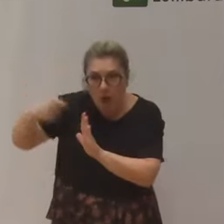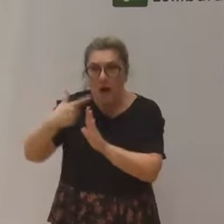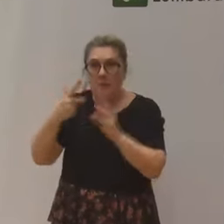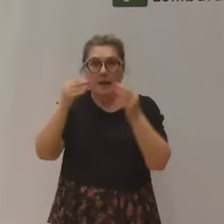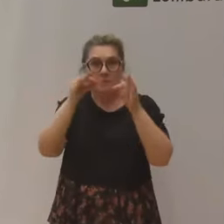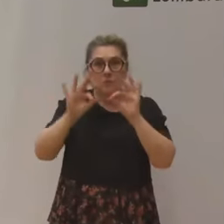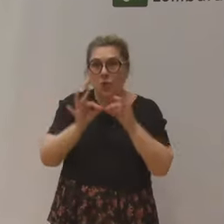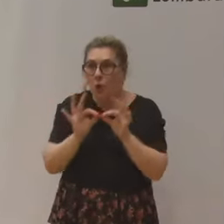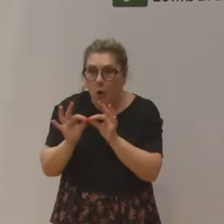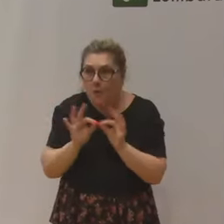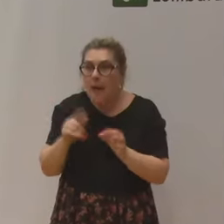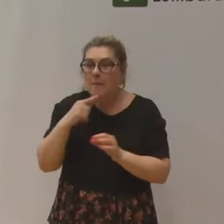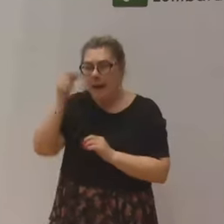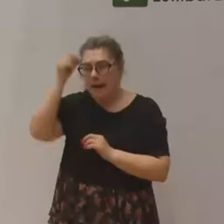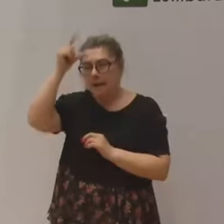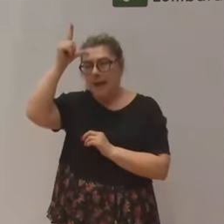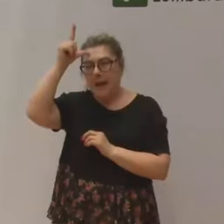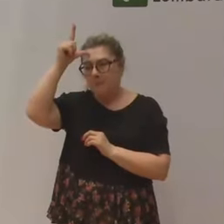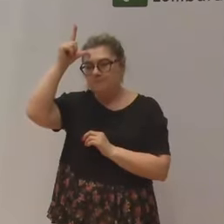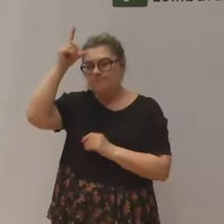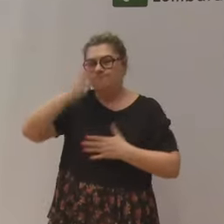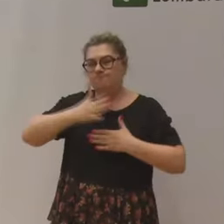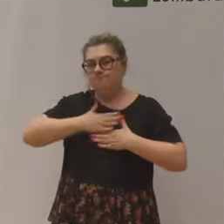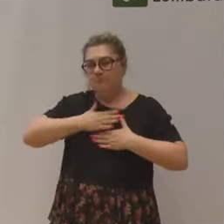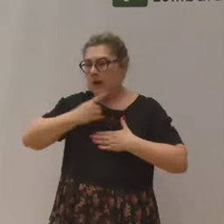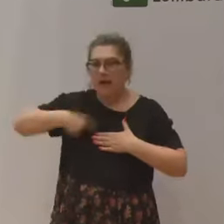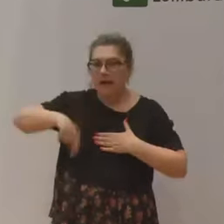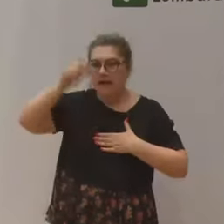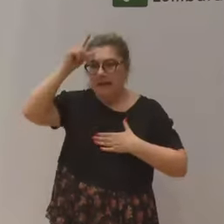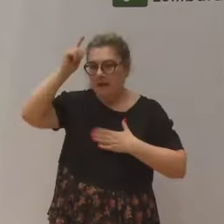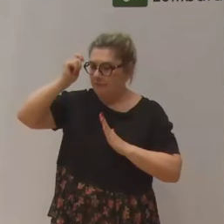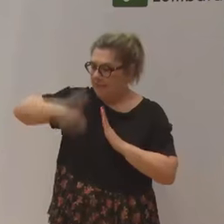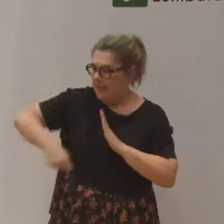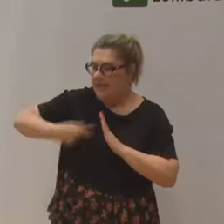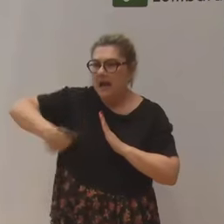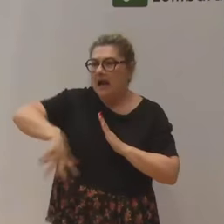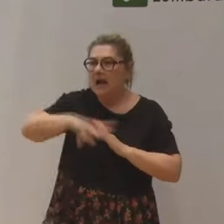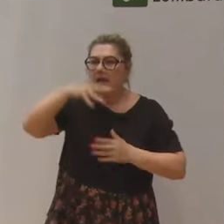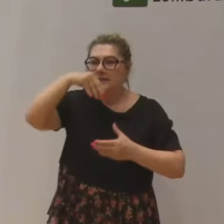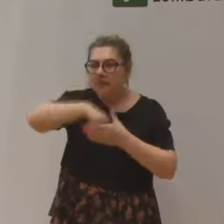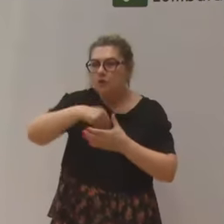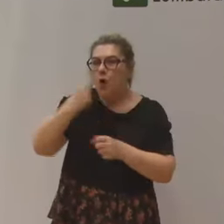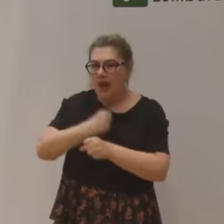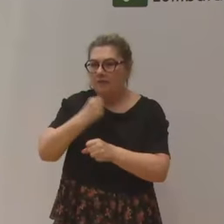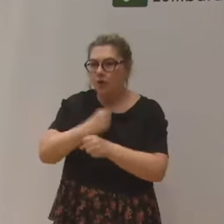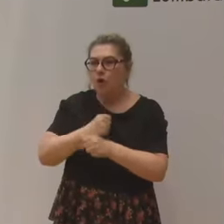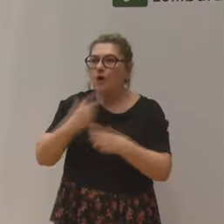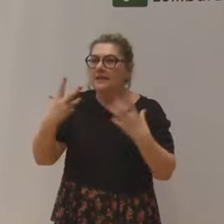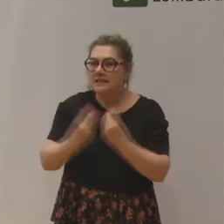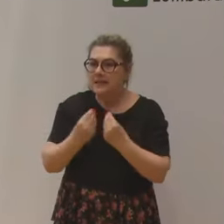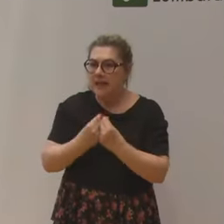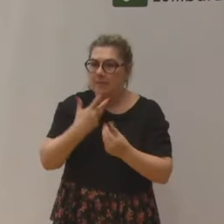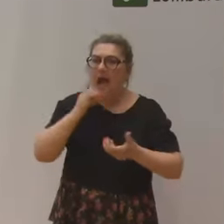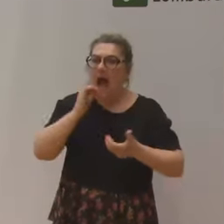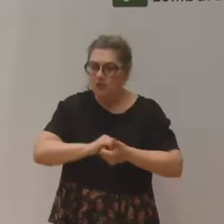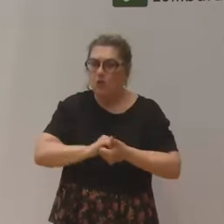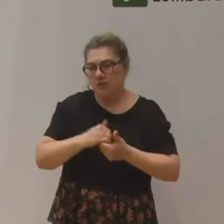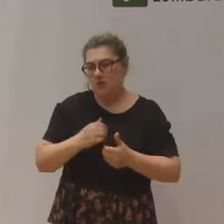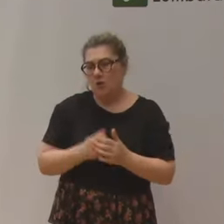nell'allestimento, ma l'ideazione è tutta stata, come dire, partorita nell'ambito appunto del lavoro con le nostre